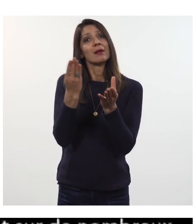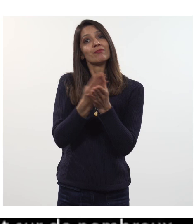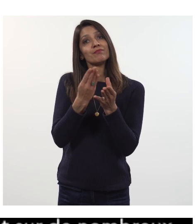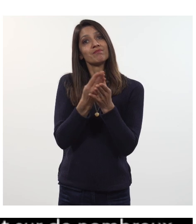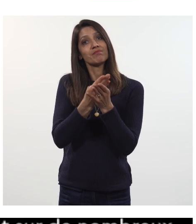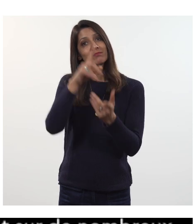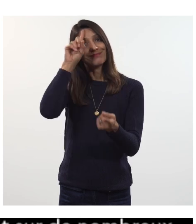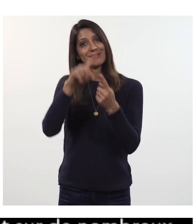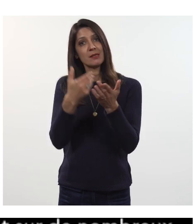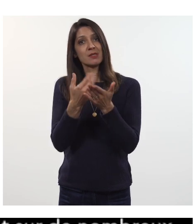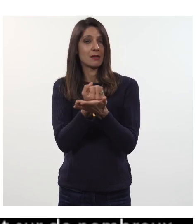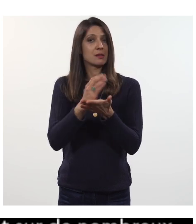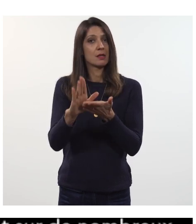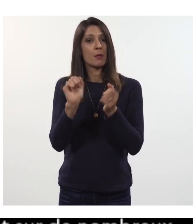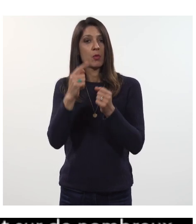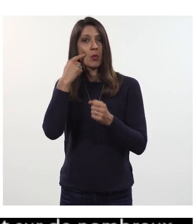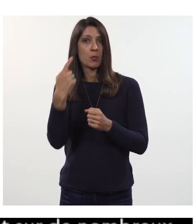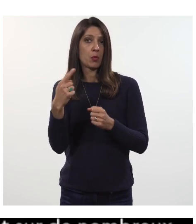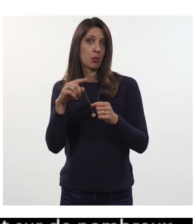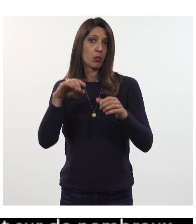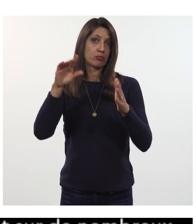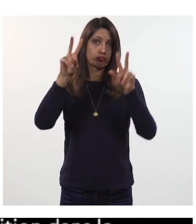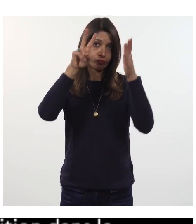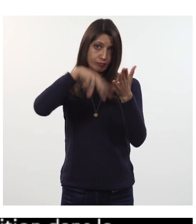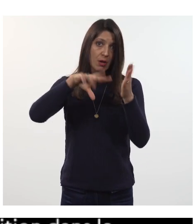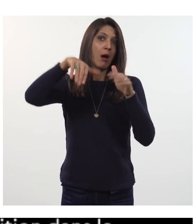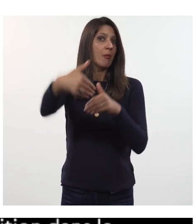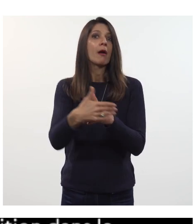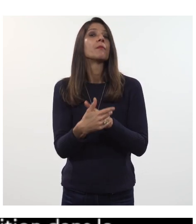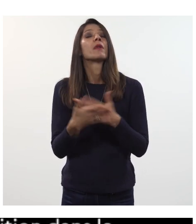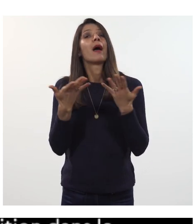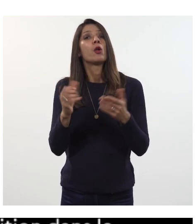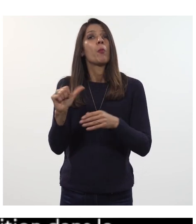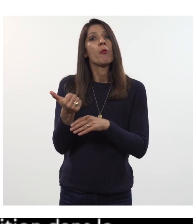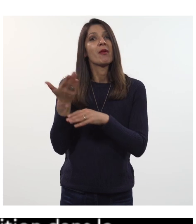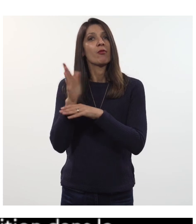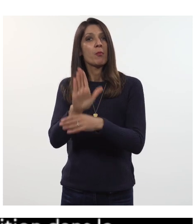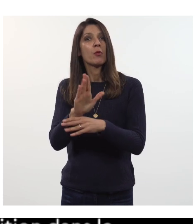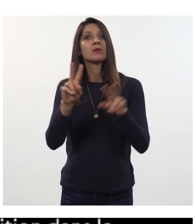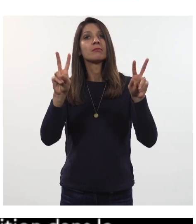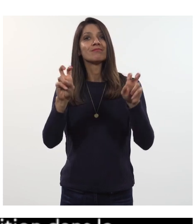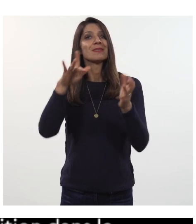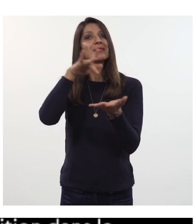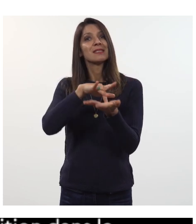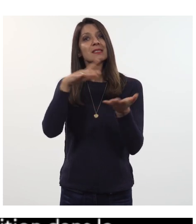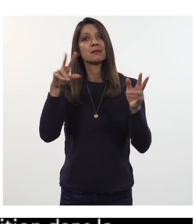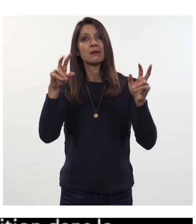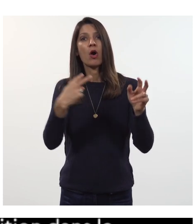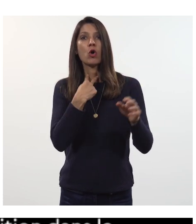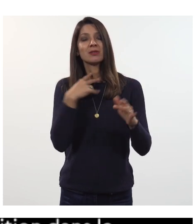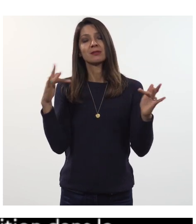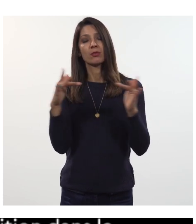pour vous aider dans votre pratique quotidienne. J'aimerais tout d'abord vous parler du site handiconnect.fr.